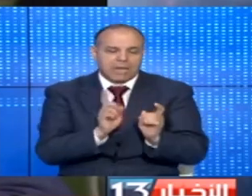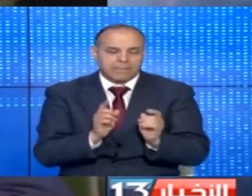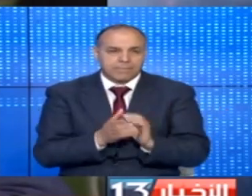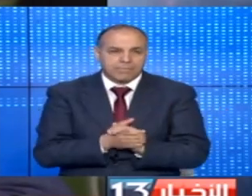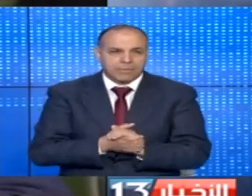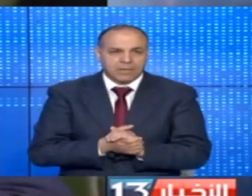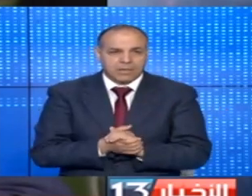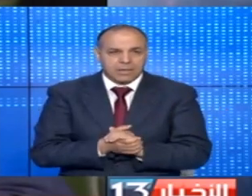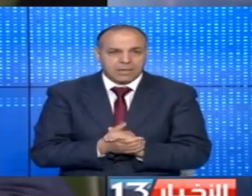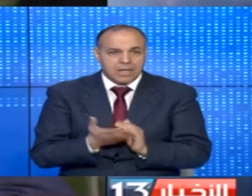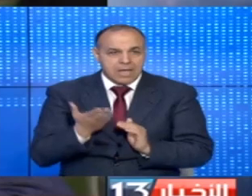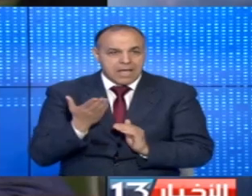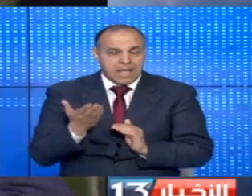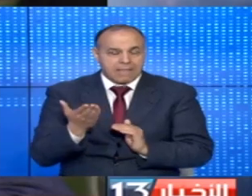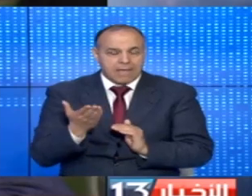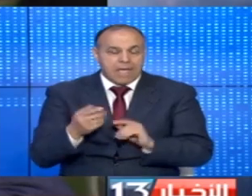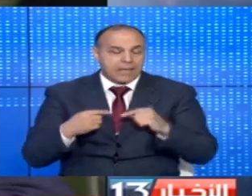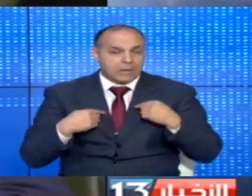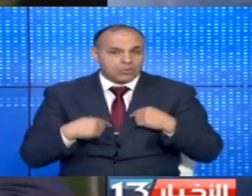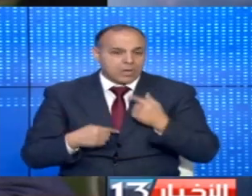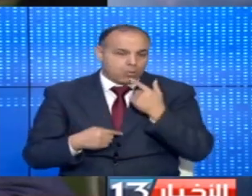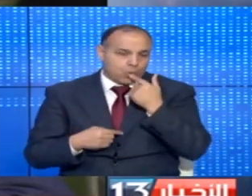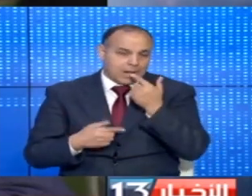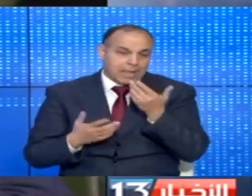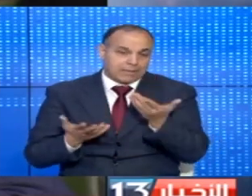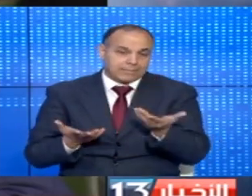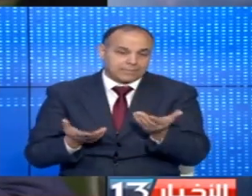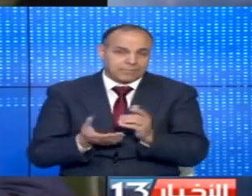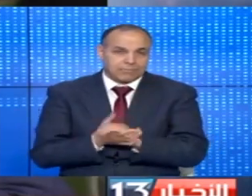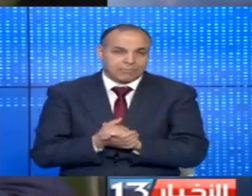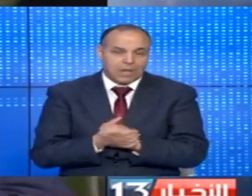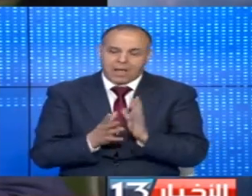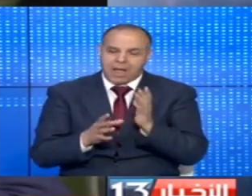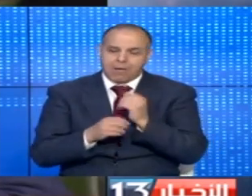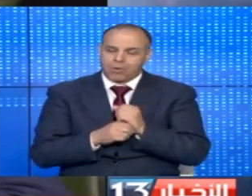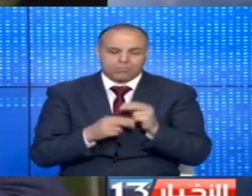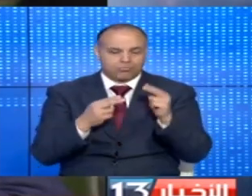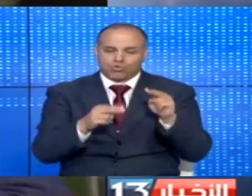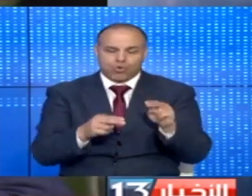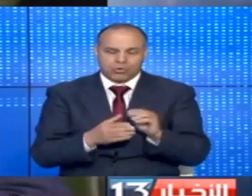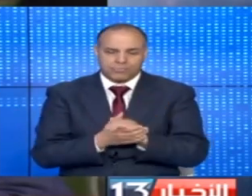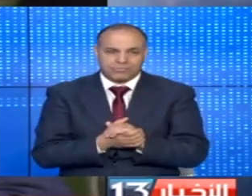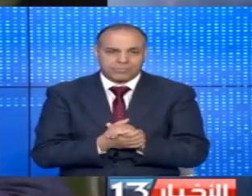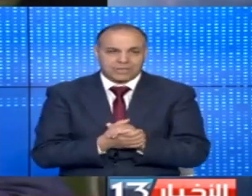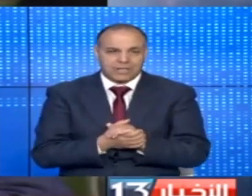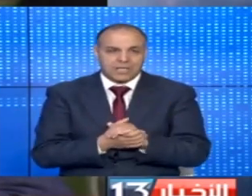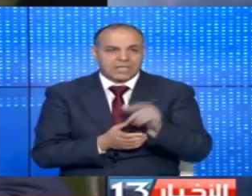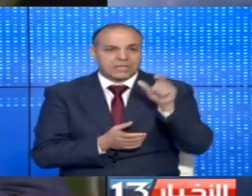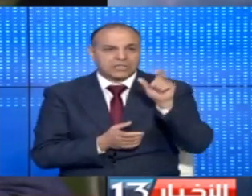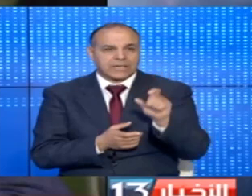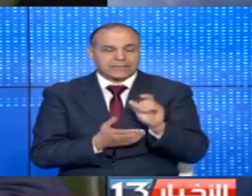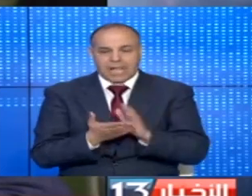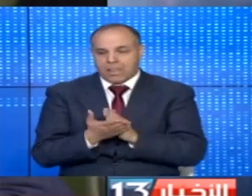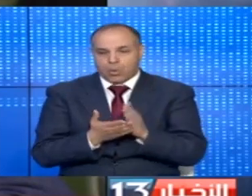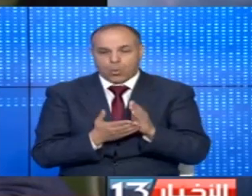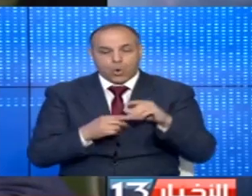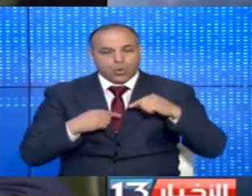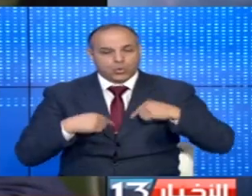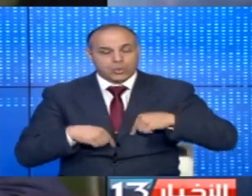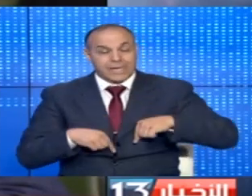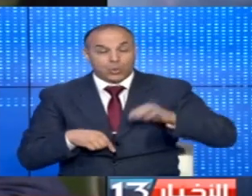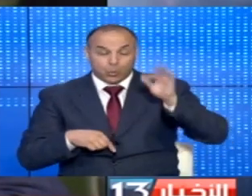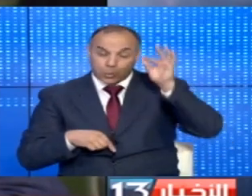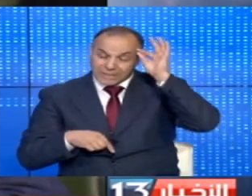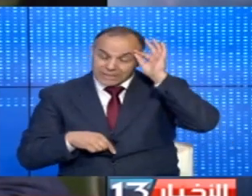وهذا سيدي الكريم انا اعتبر انه غير مقبول من شخص لهيئه لحكم تونس